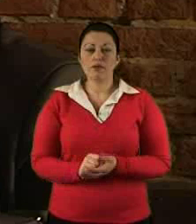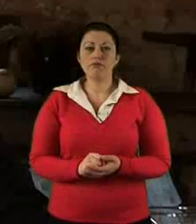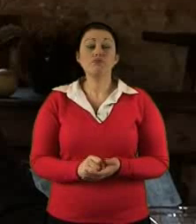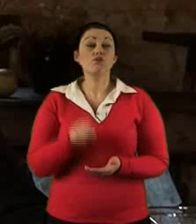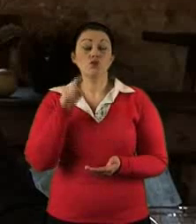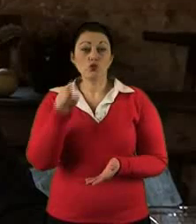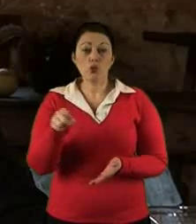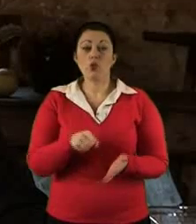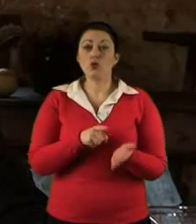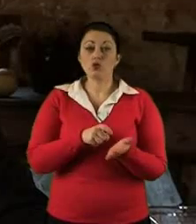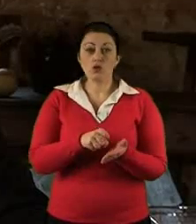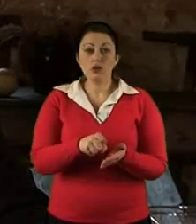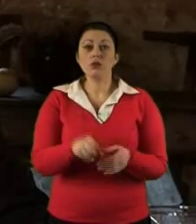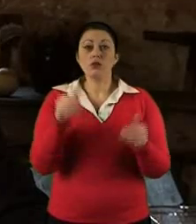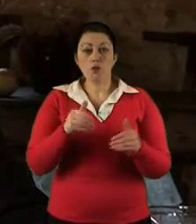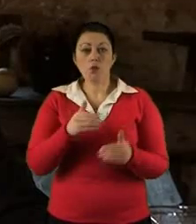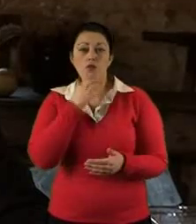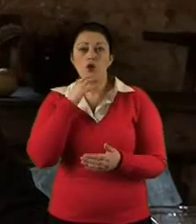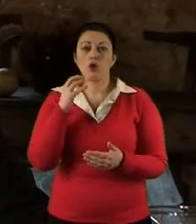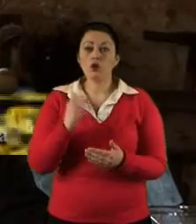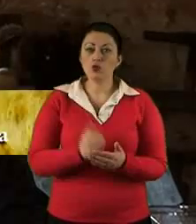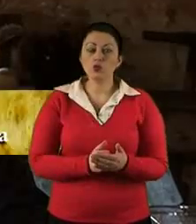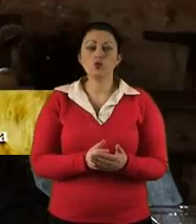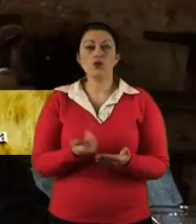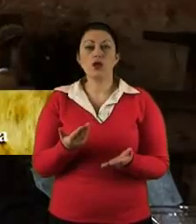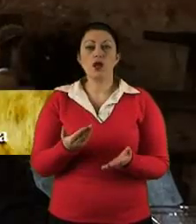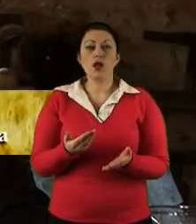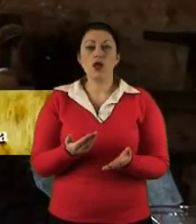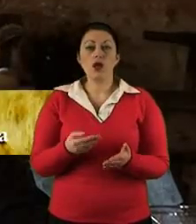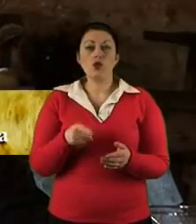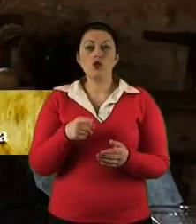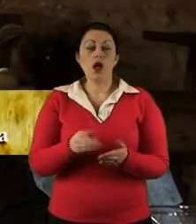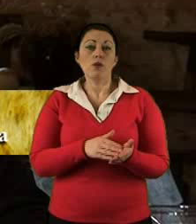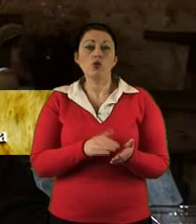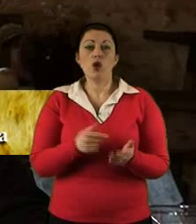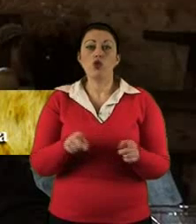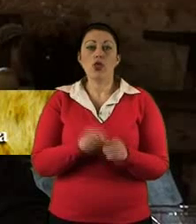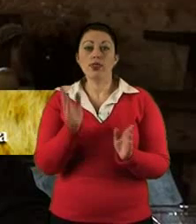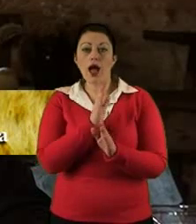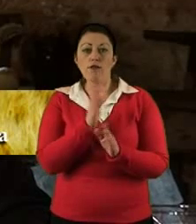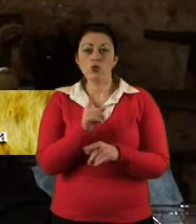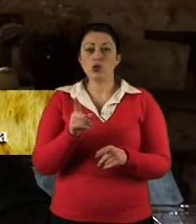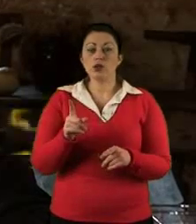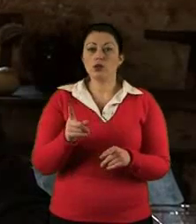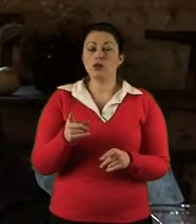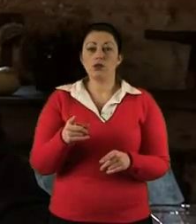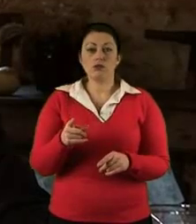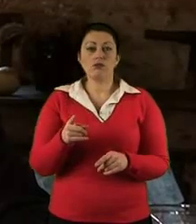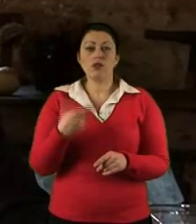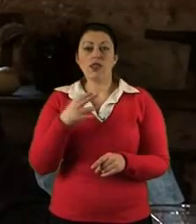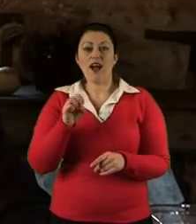kalifornijską? Oczywiście jest to do wykorzystania przede wszystkim dżdżownicę do tworzenia humusu,